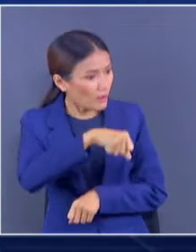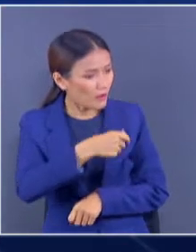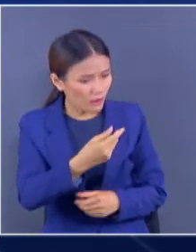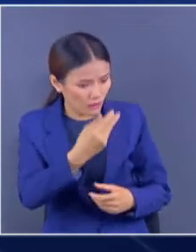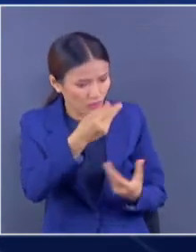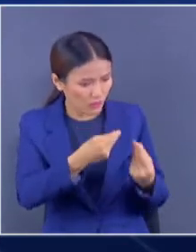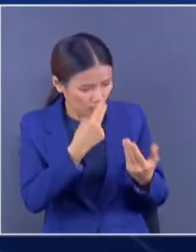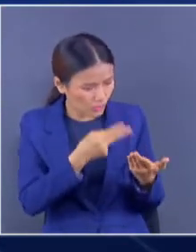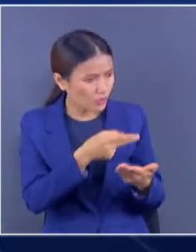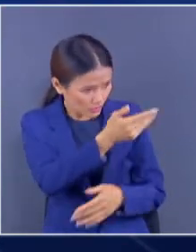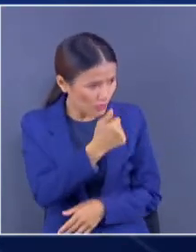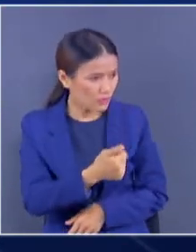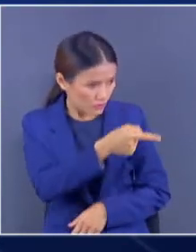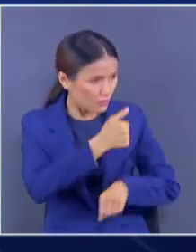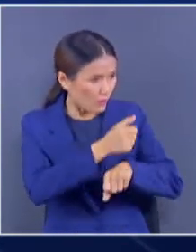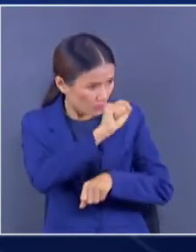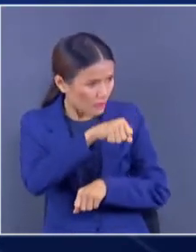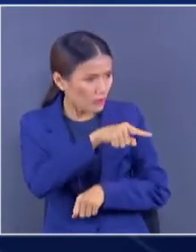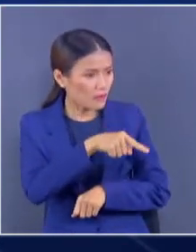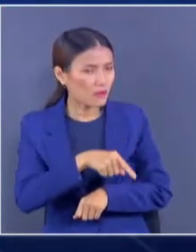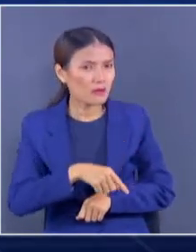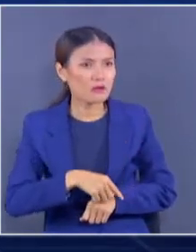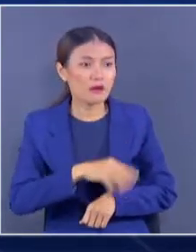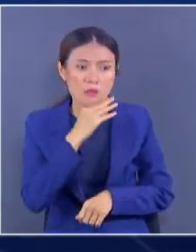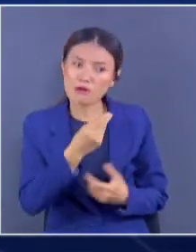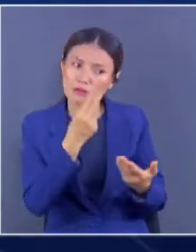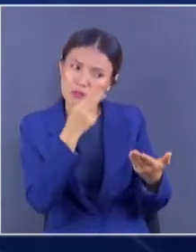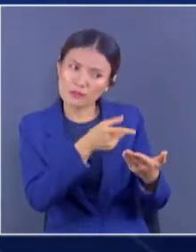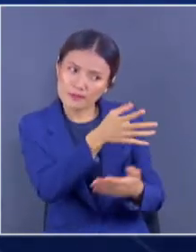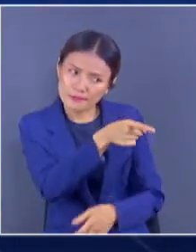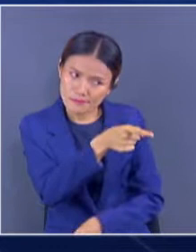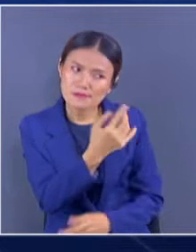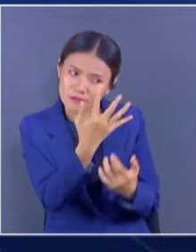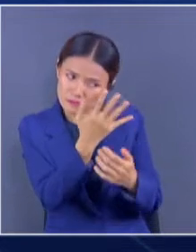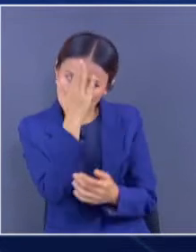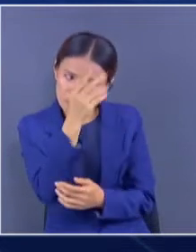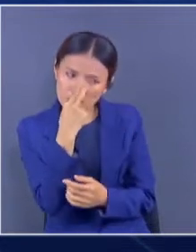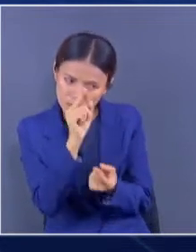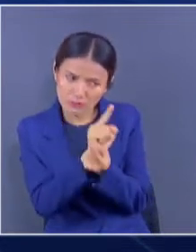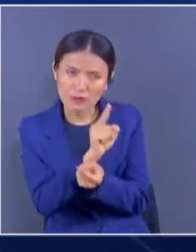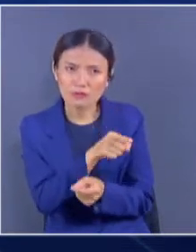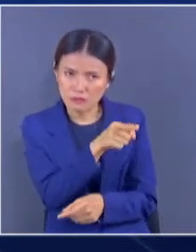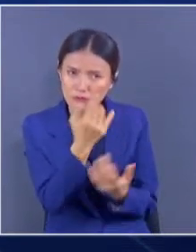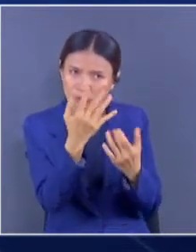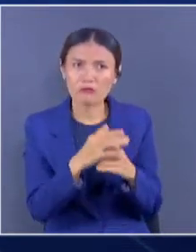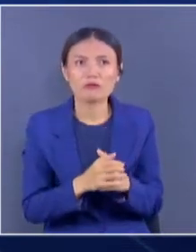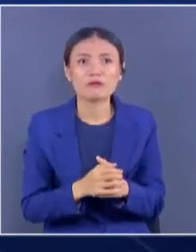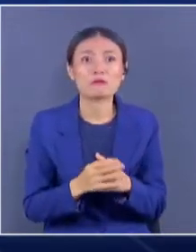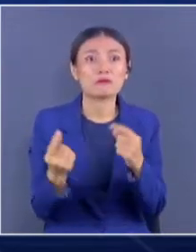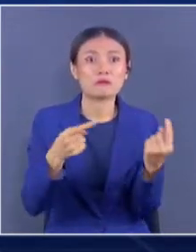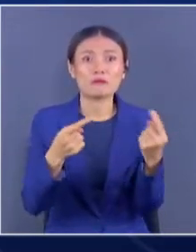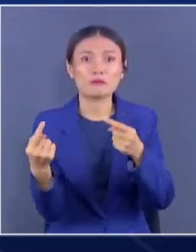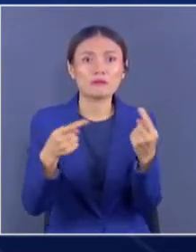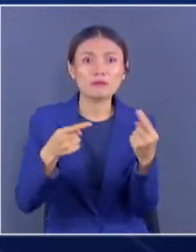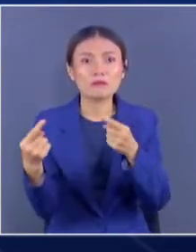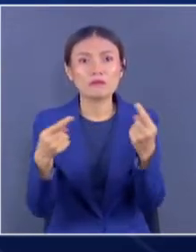ให้ดูแถมยังทิ้งท้ายบอกว่าถ้าไม่ให้เดี๋ยวเจอกันปรากฏว่าตรงเนี้ยครับเถียงกันไปเถียงกันม